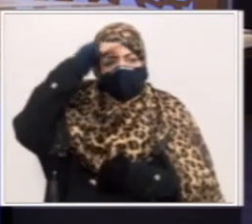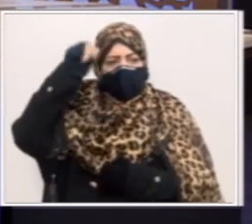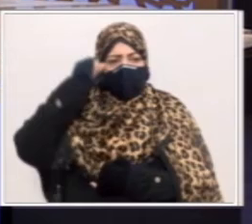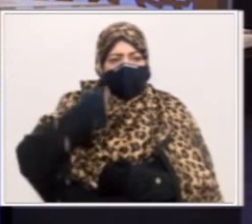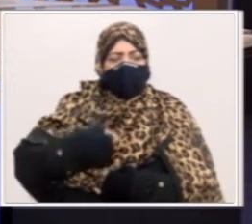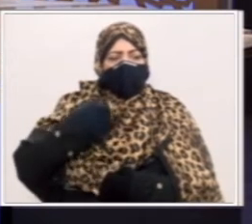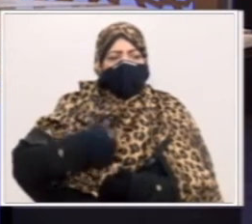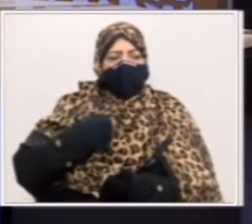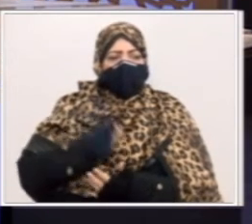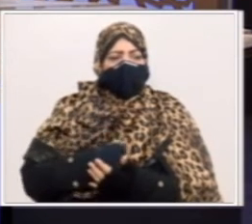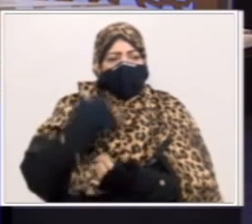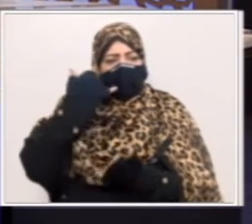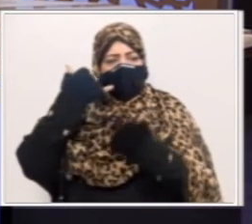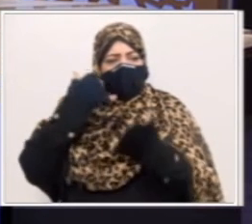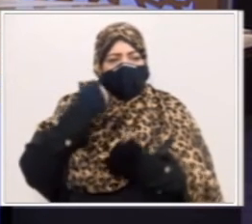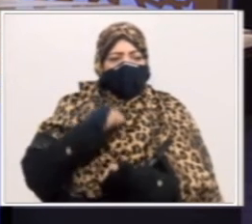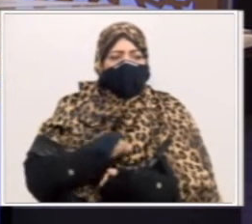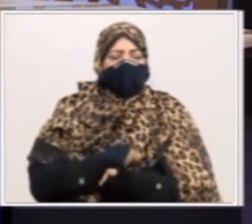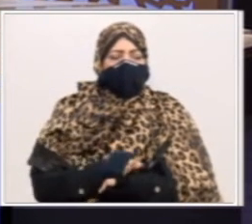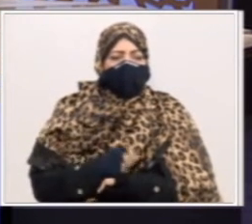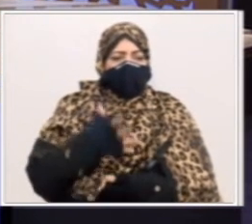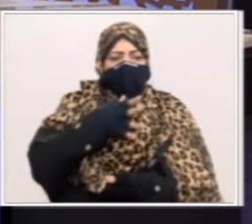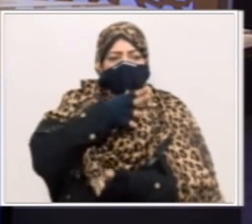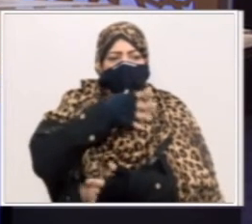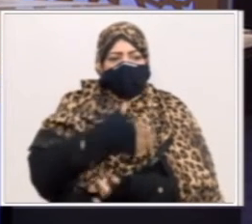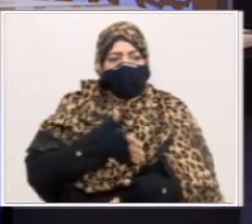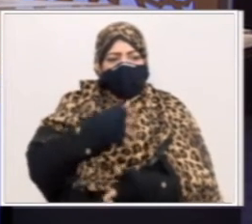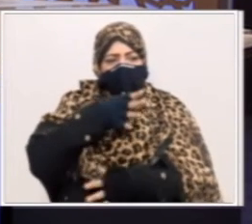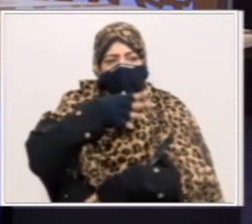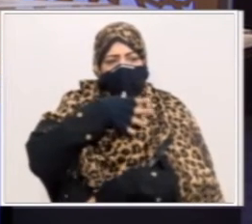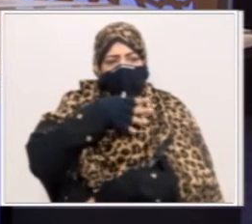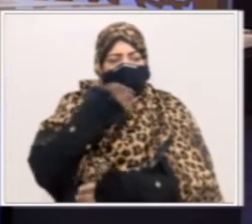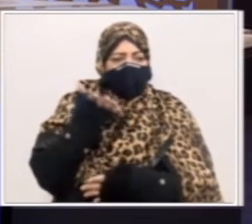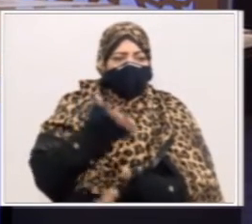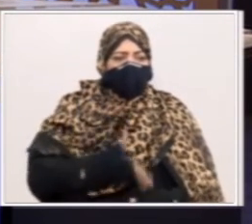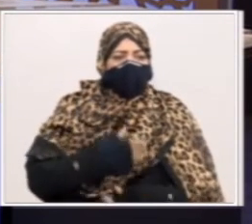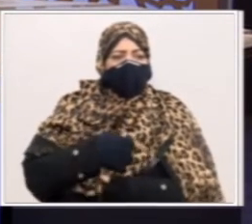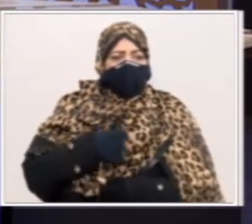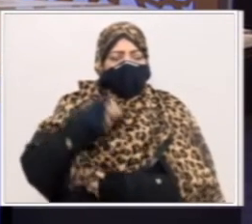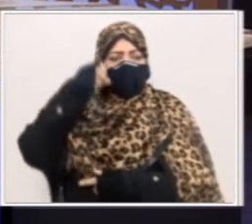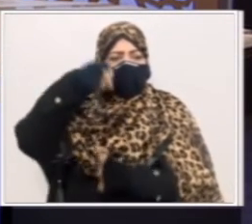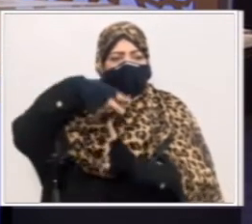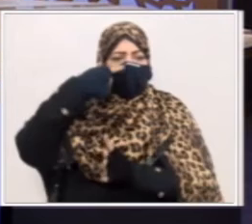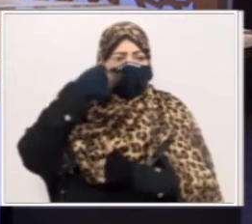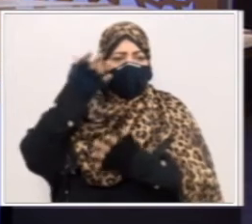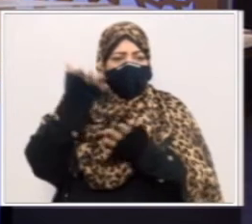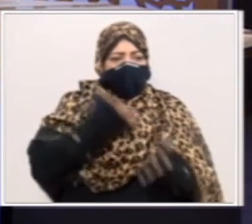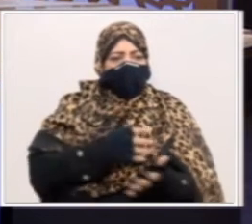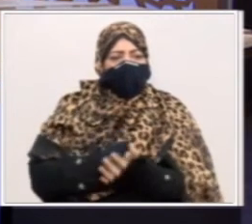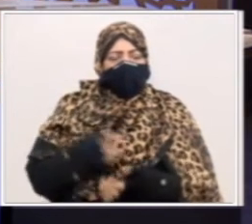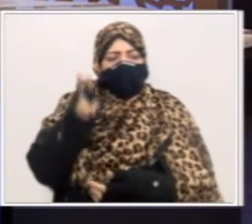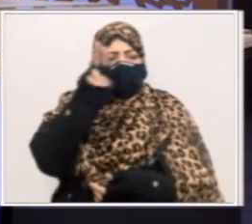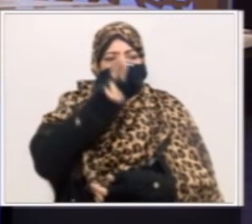نعم أنت على الهواء. أنا يا شيخ بنسألك، أنا في فترة 4 شهور معناها 24 يوم في